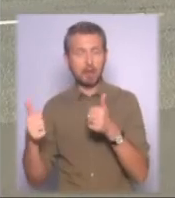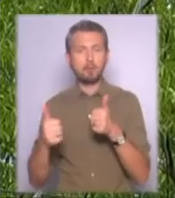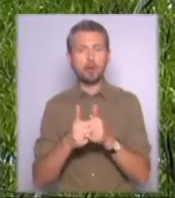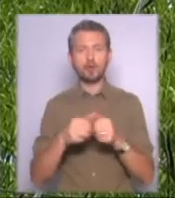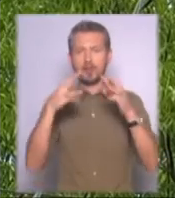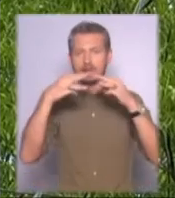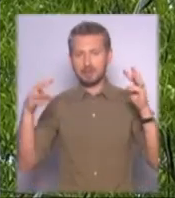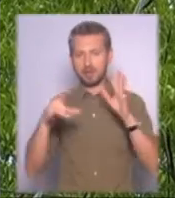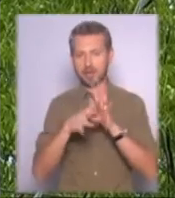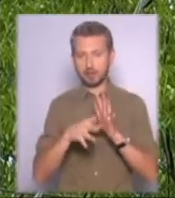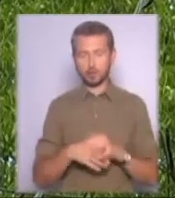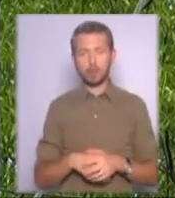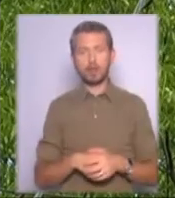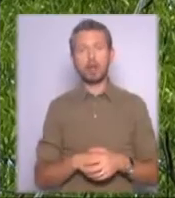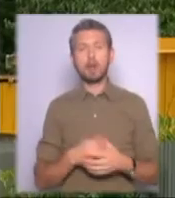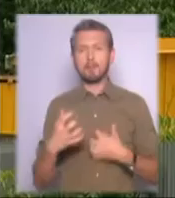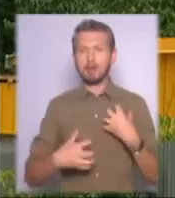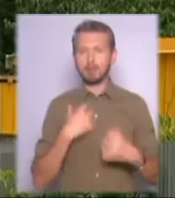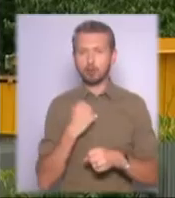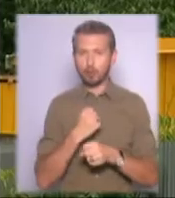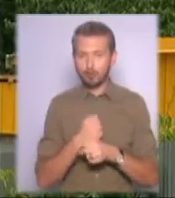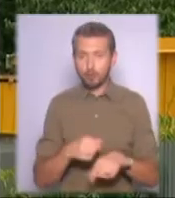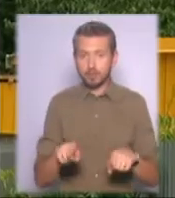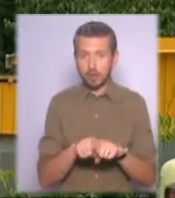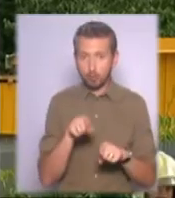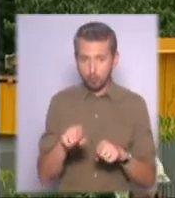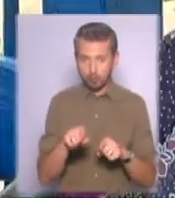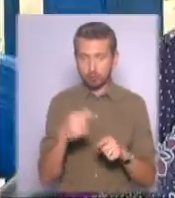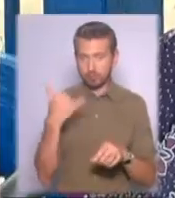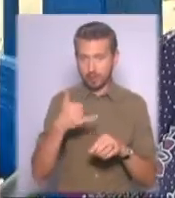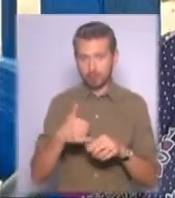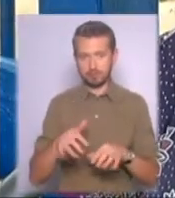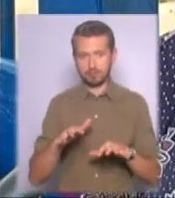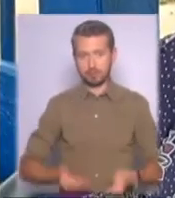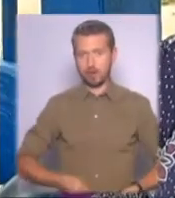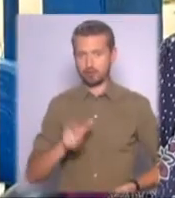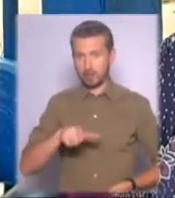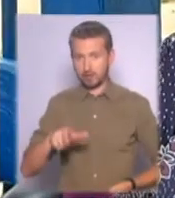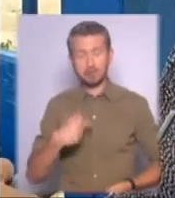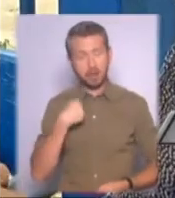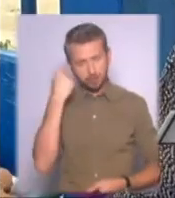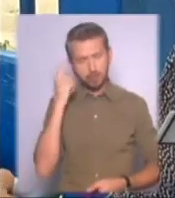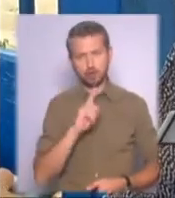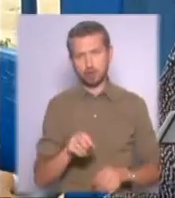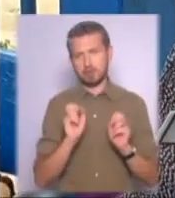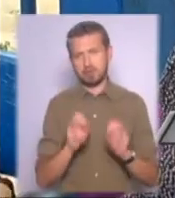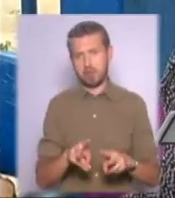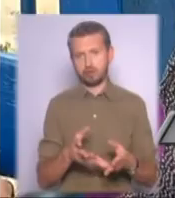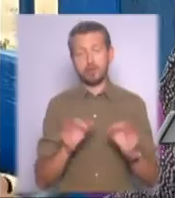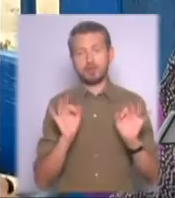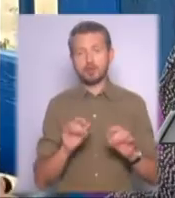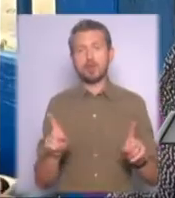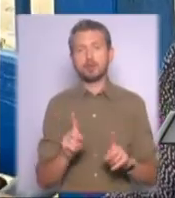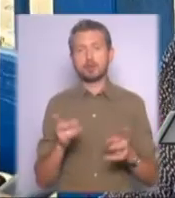електропередач. Переймаються роботою такого комплексу по сусідству і тутешні мешканці. Я думаю, що небезпечно. Звичайно, треба, щоб